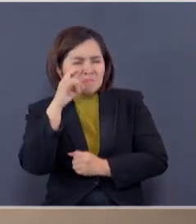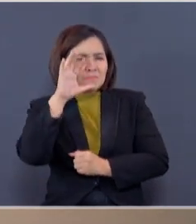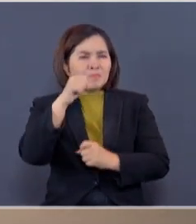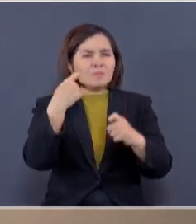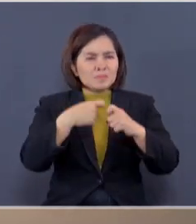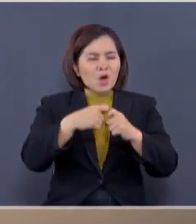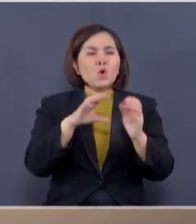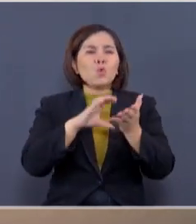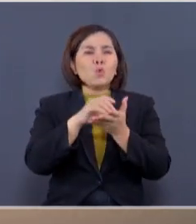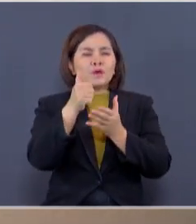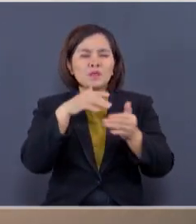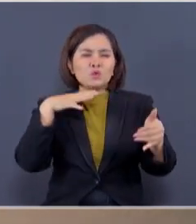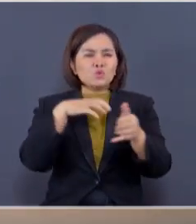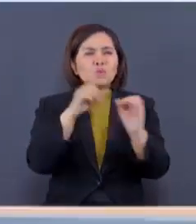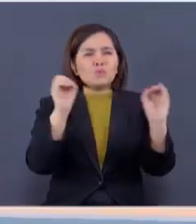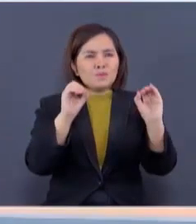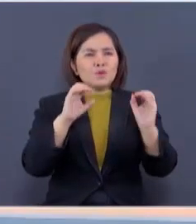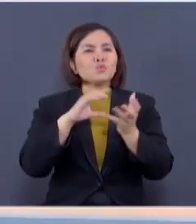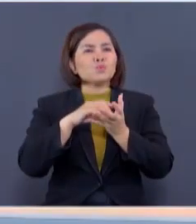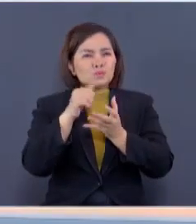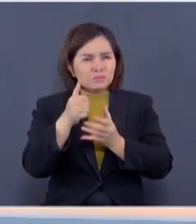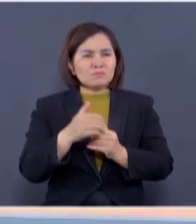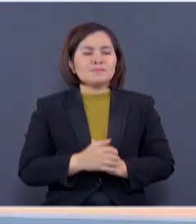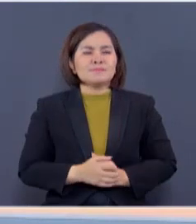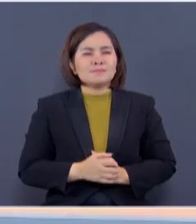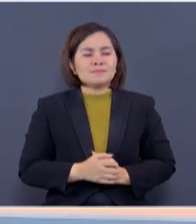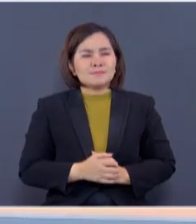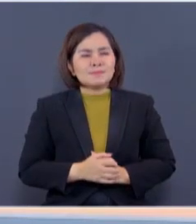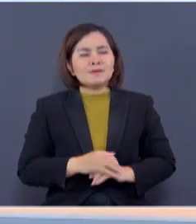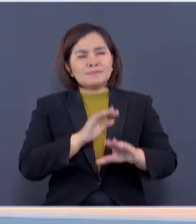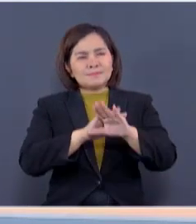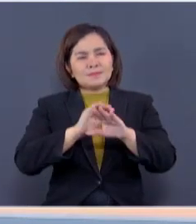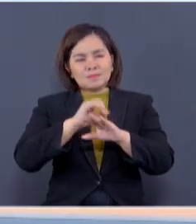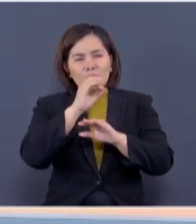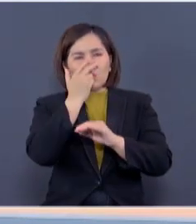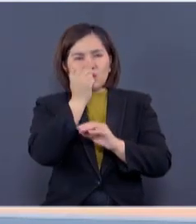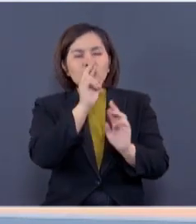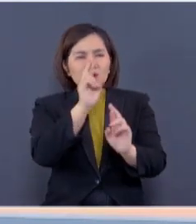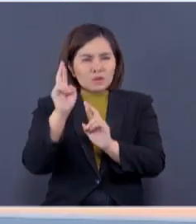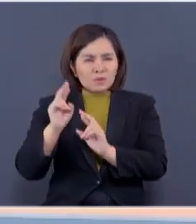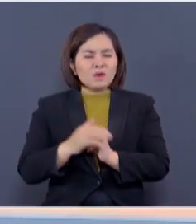พราะดีนะไม่มีใครชนและได้รับอันตรายอะค่ะ ก็ระมัดระวังแล้วกันนะฮะคุณผู้ช